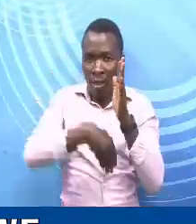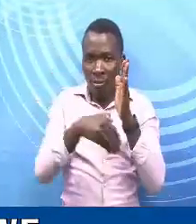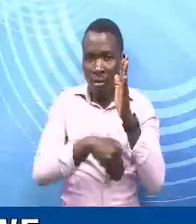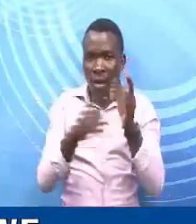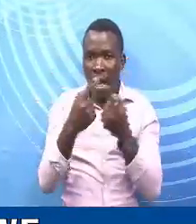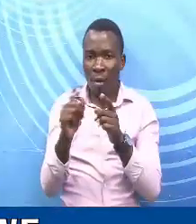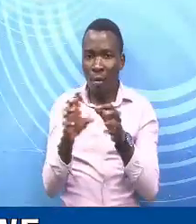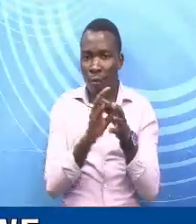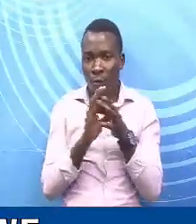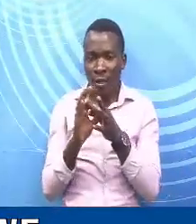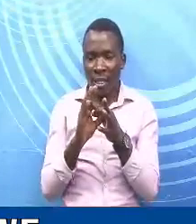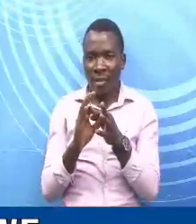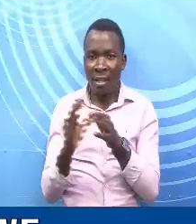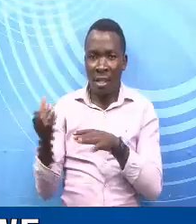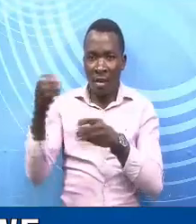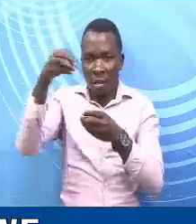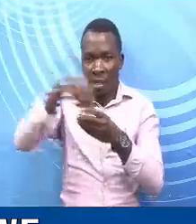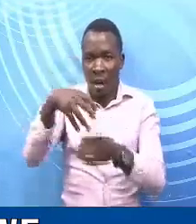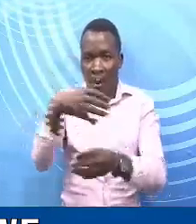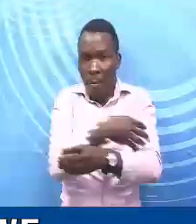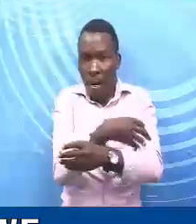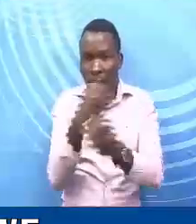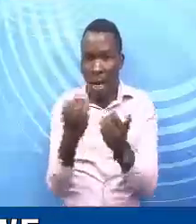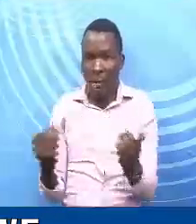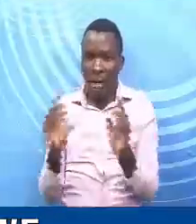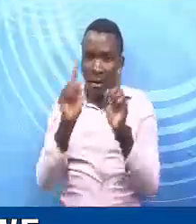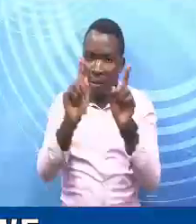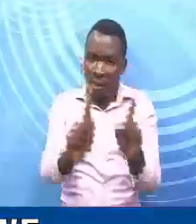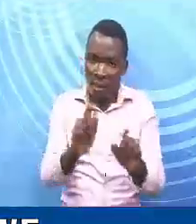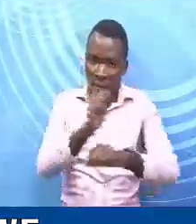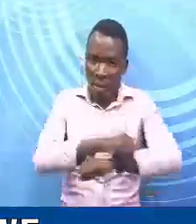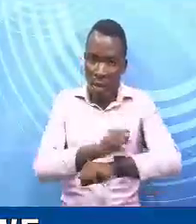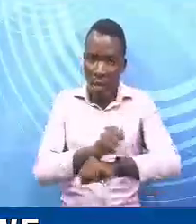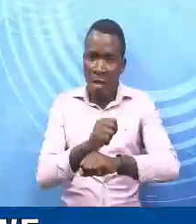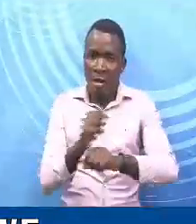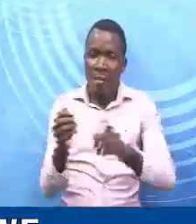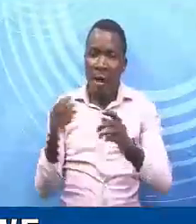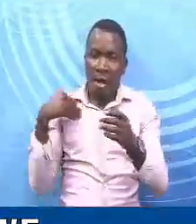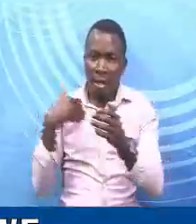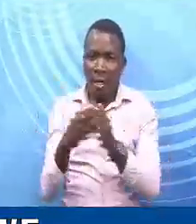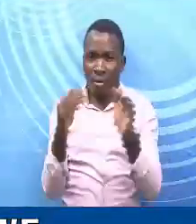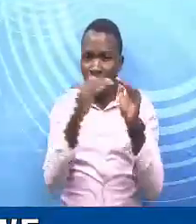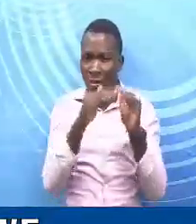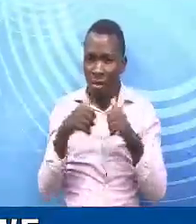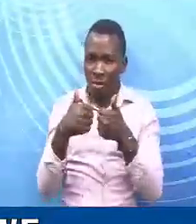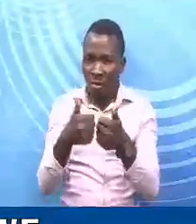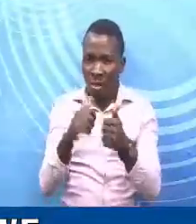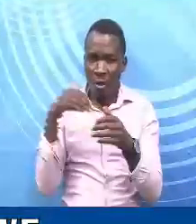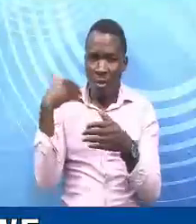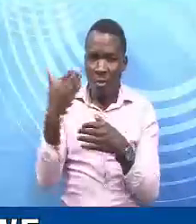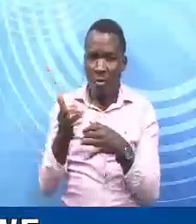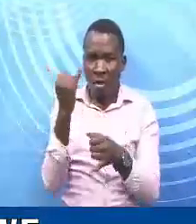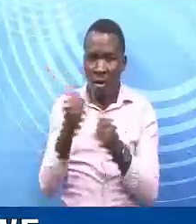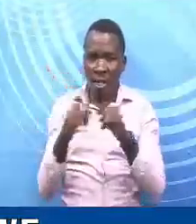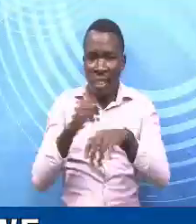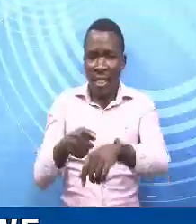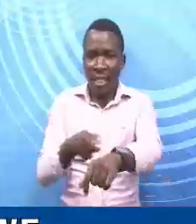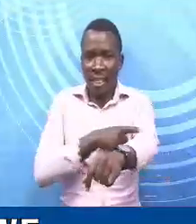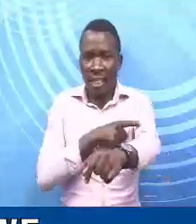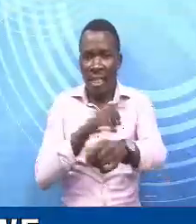ku bufatanye bagiye gushyiramo imbaraga kugira ngo aba bana baje ku ishuri basubire ku rugero rwiza nyuma yo kumara igihe gikaba kaba umwaka bari mu